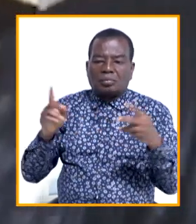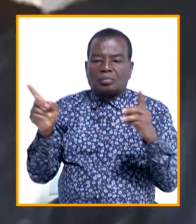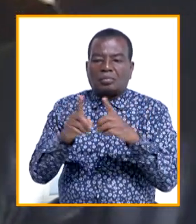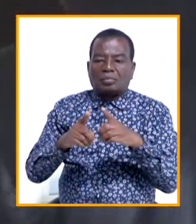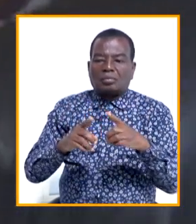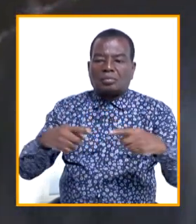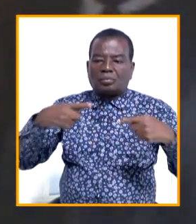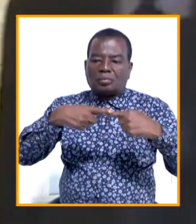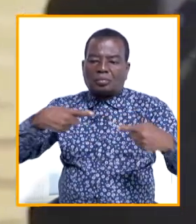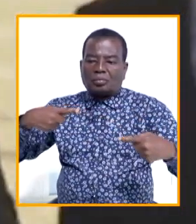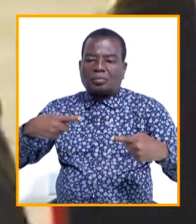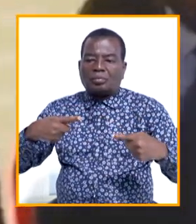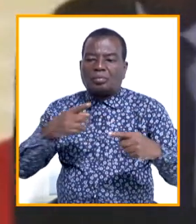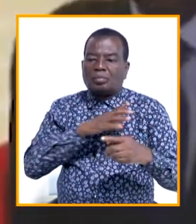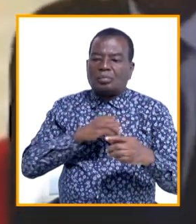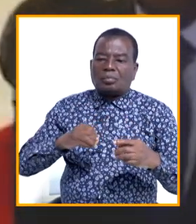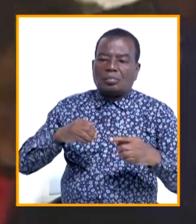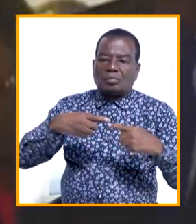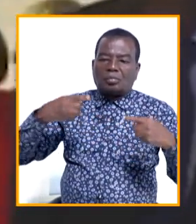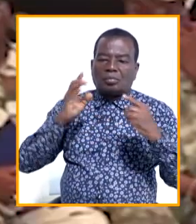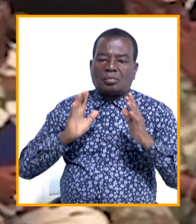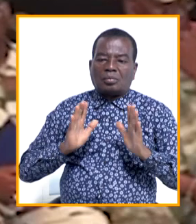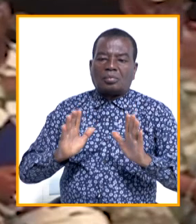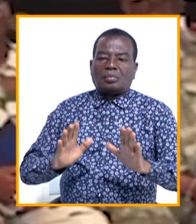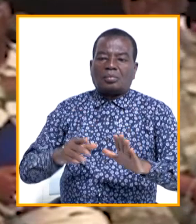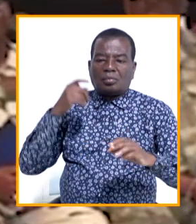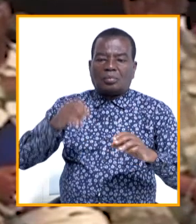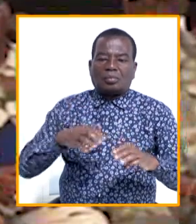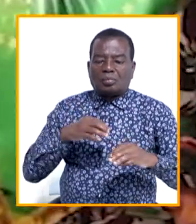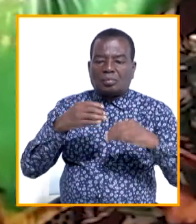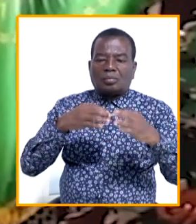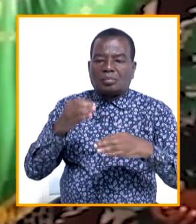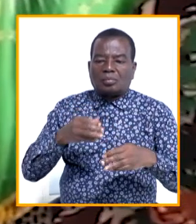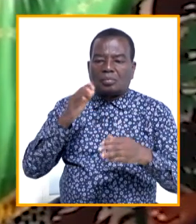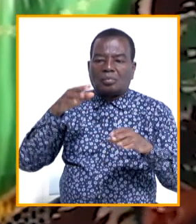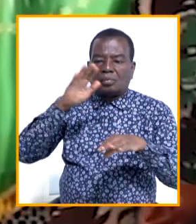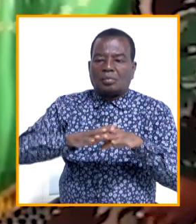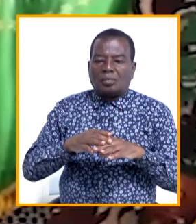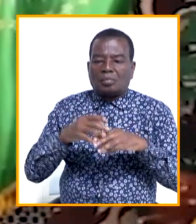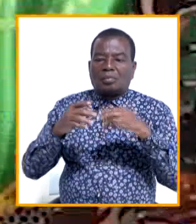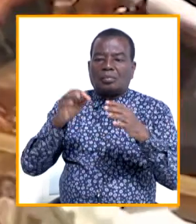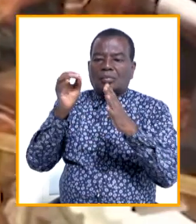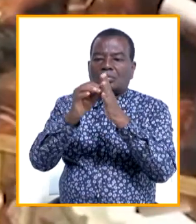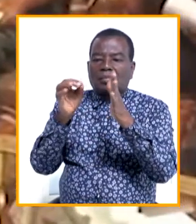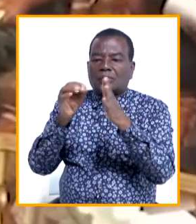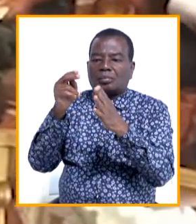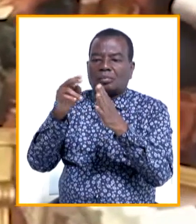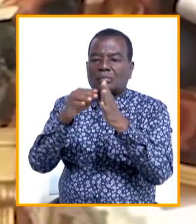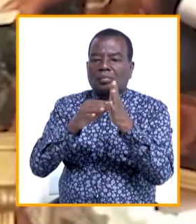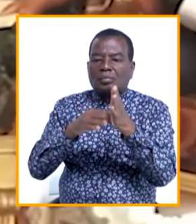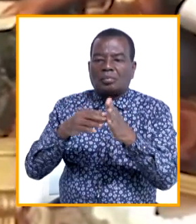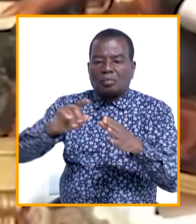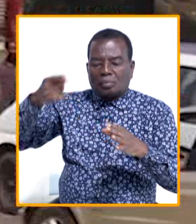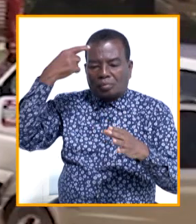l'opposant Albert and assa les opposants veulent obtenir un maximum d'avancé sur la composition du gouvernement sur les principes de la prochaine